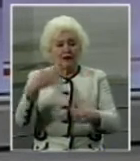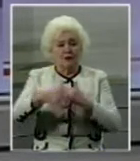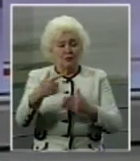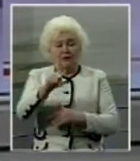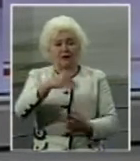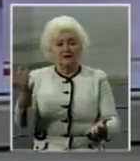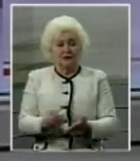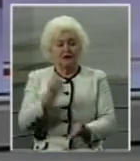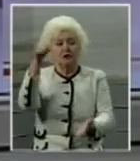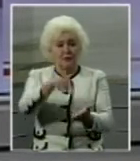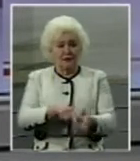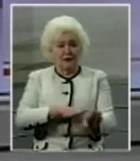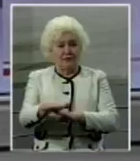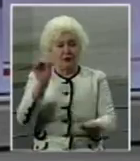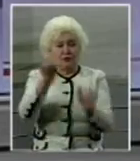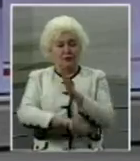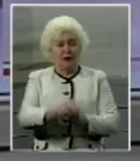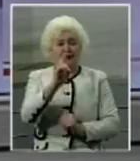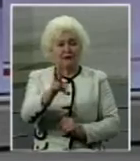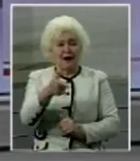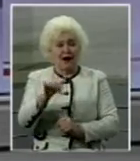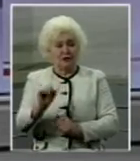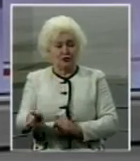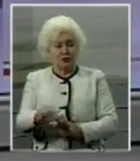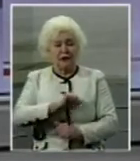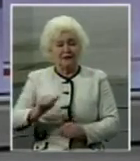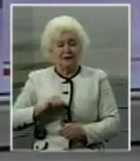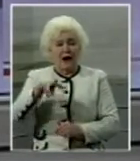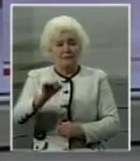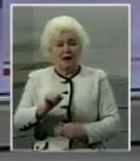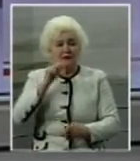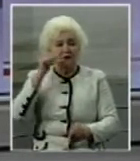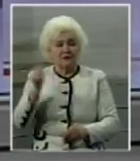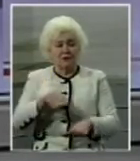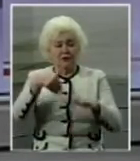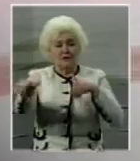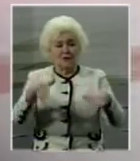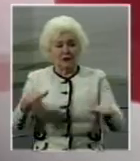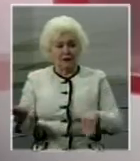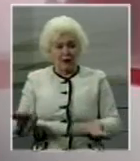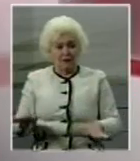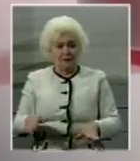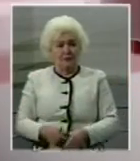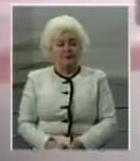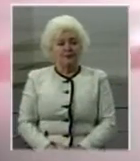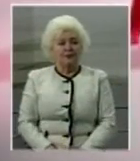знайшли безпосередніх виконавців вбивства Катерини Гандзюк. Сам Мангер звинувачення відкидає.